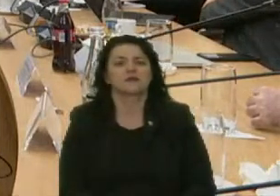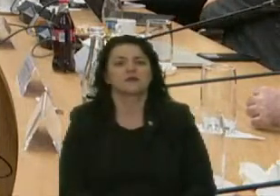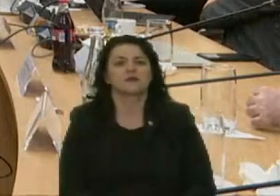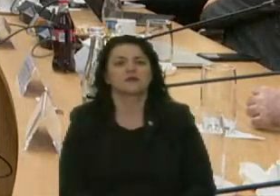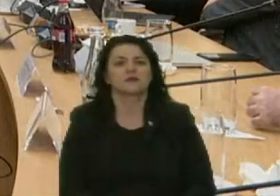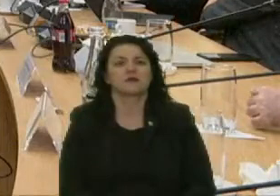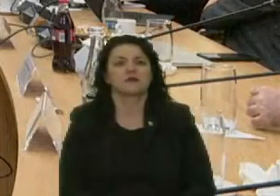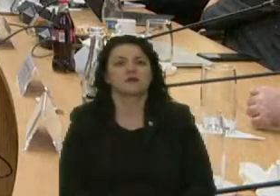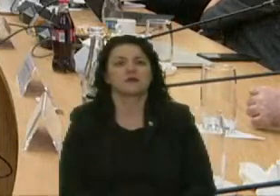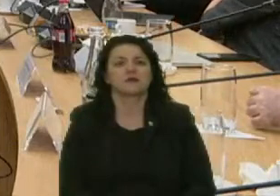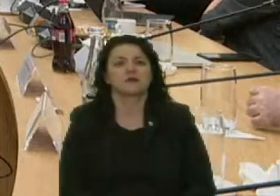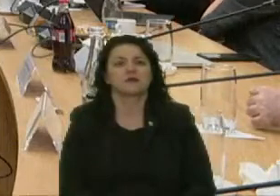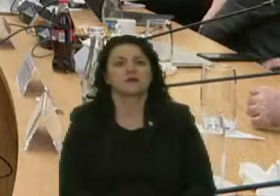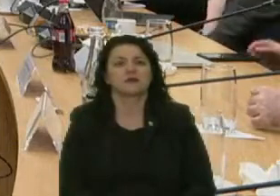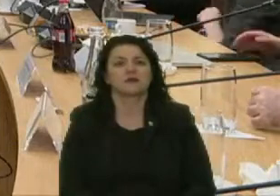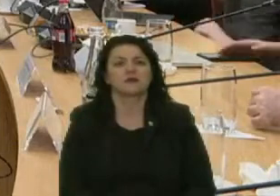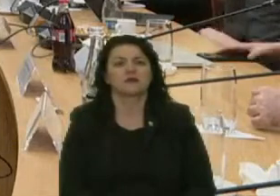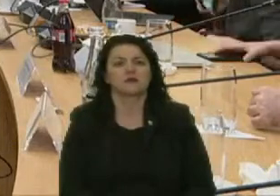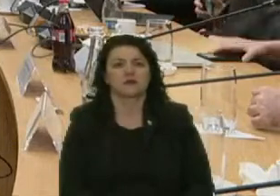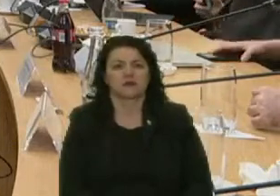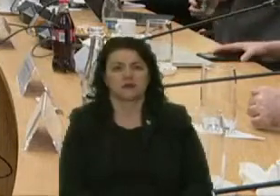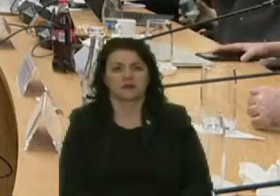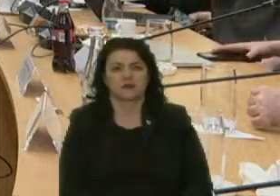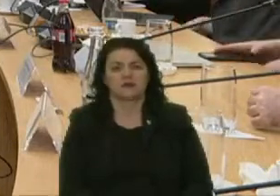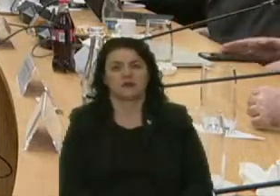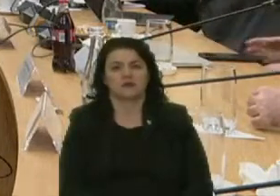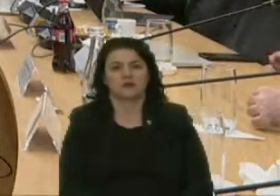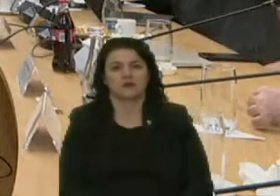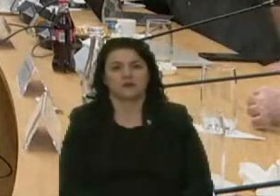rog aveți cuvântul